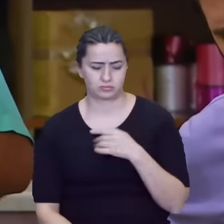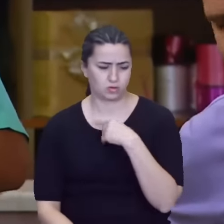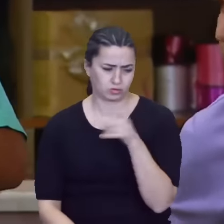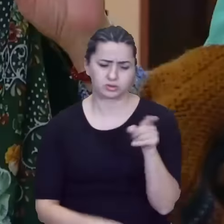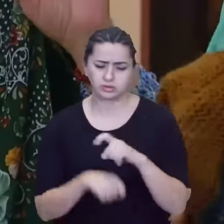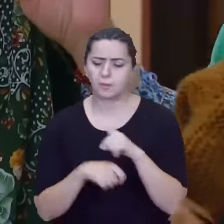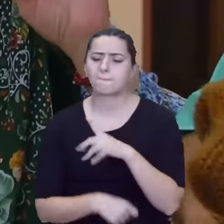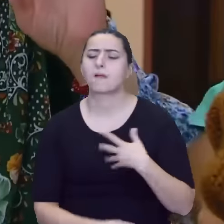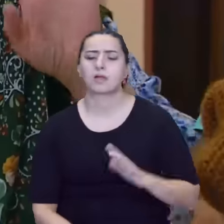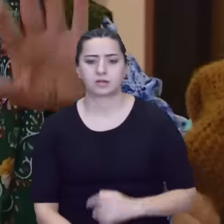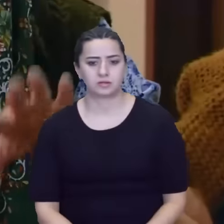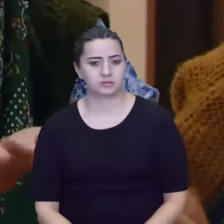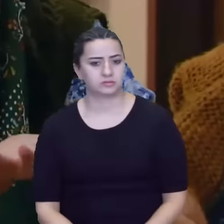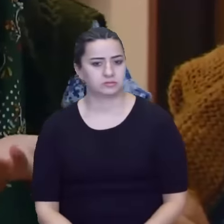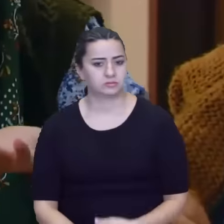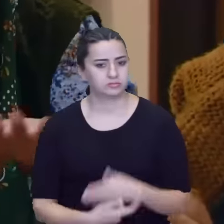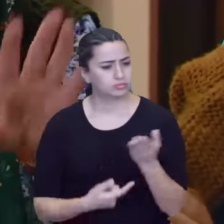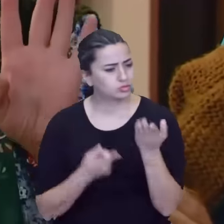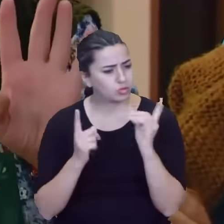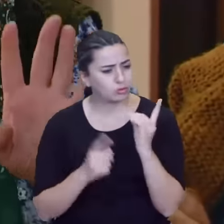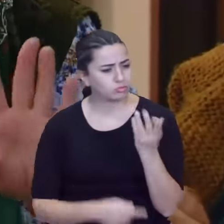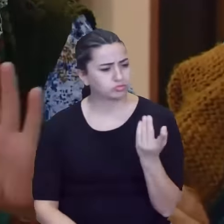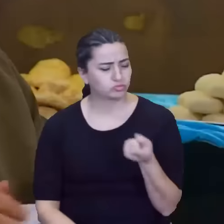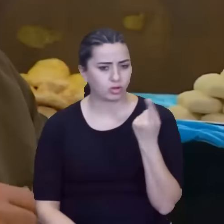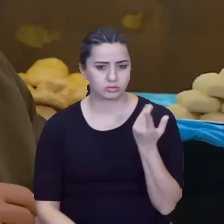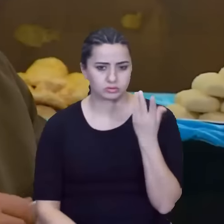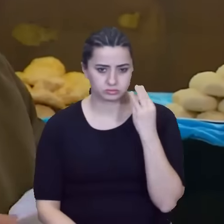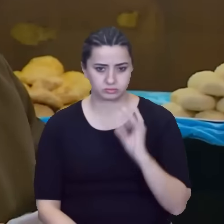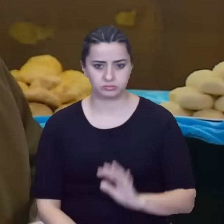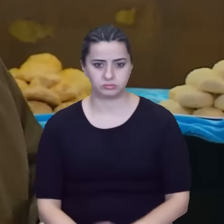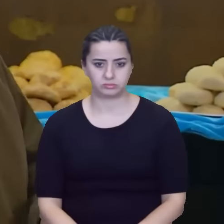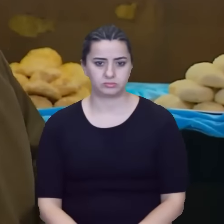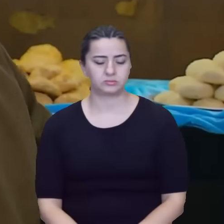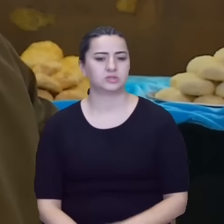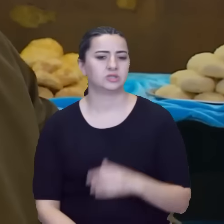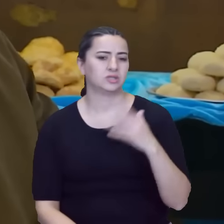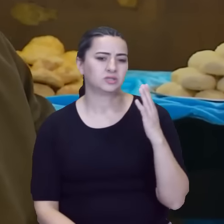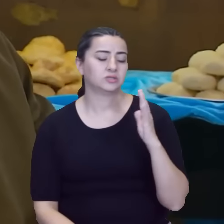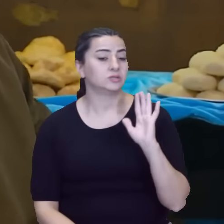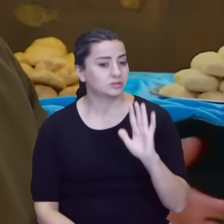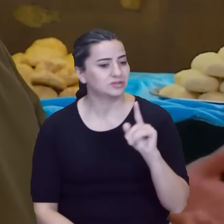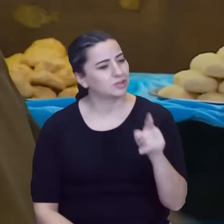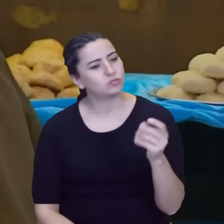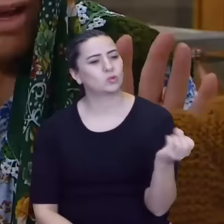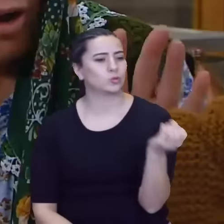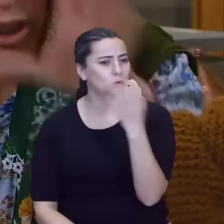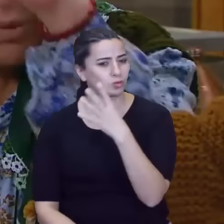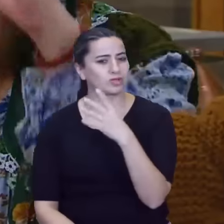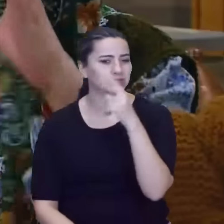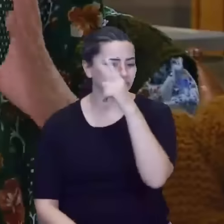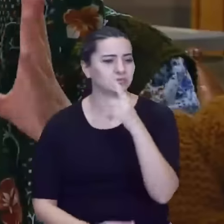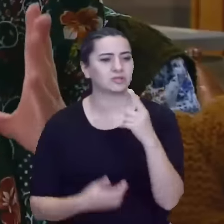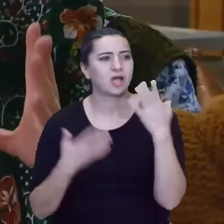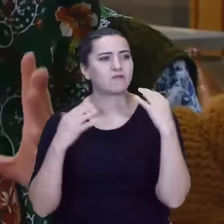Kızıyorum ben ona, şey yapma sen. Tüve istikbar, bu nedir böyle? Ha. Haydi more, bak sen bunu yolar.